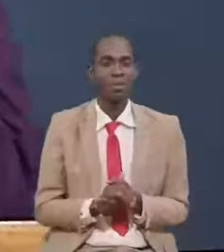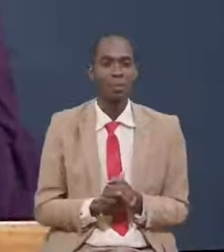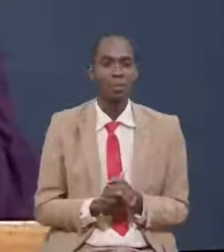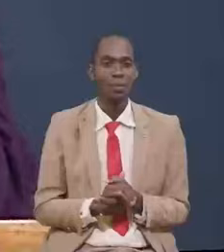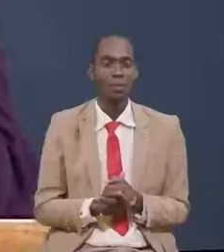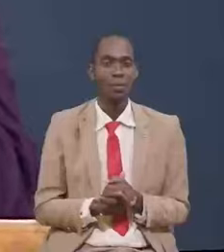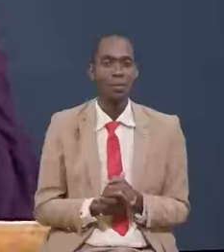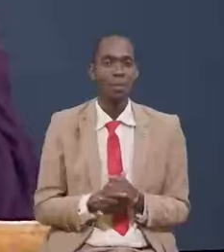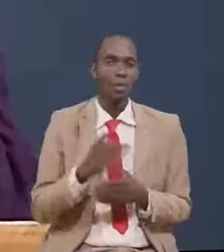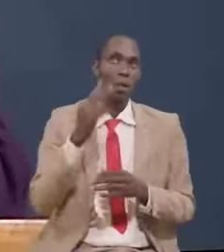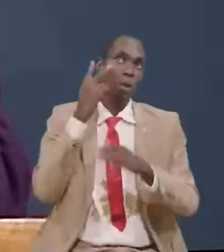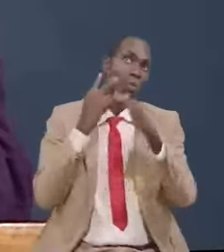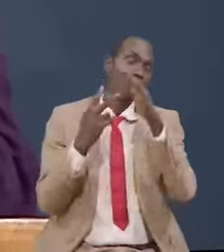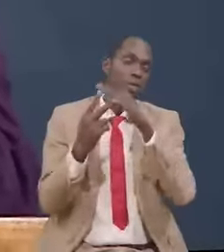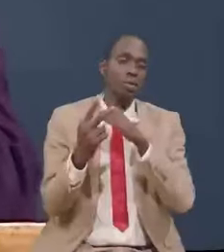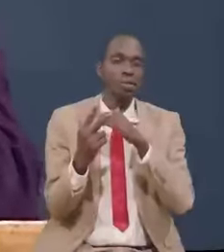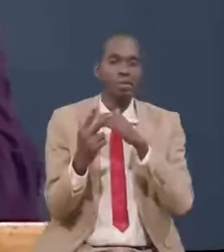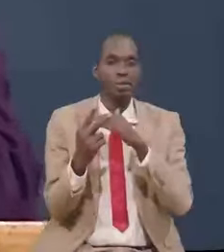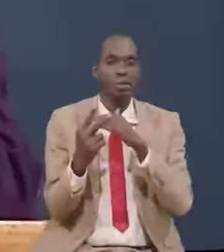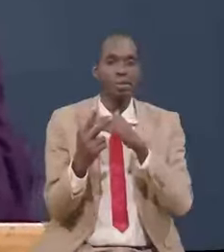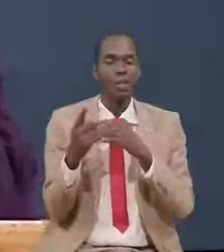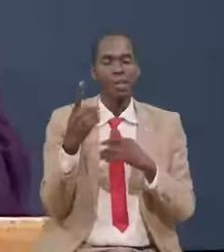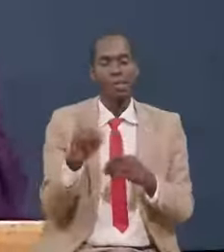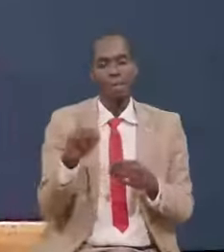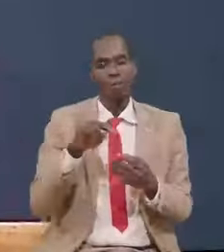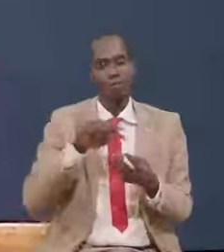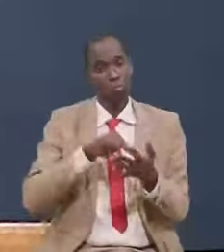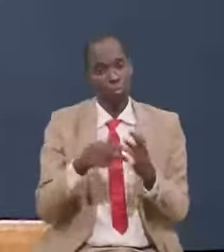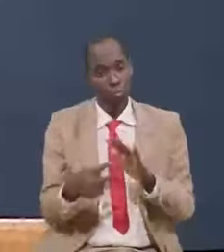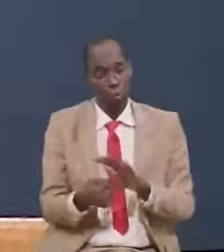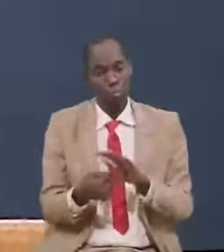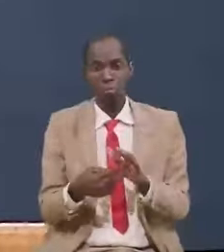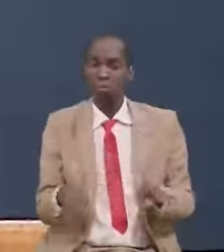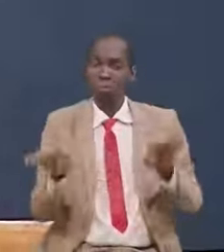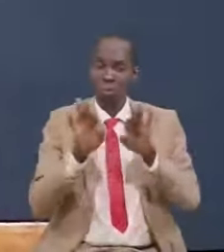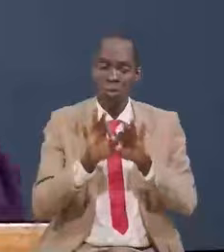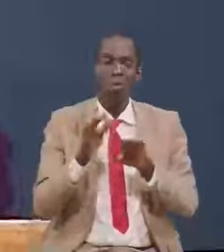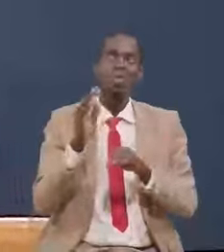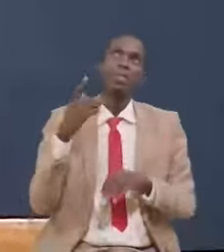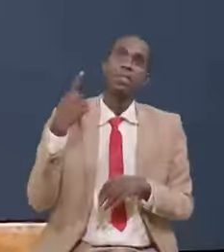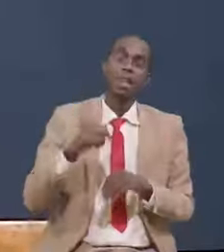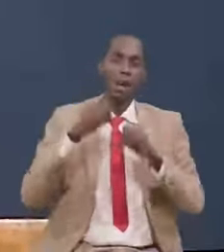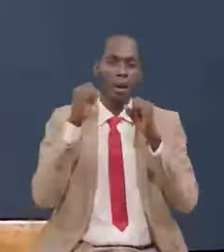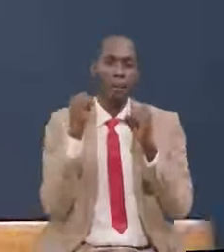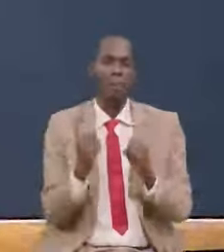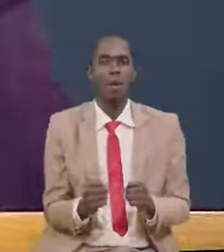La prophétie, le but, la puissance.